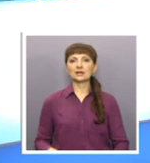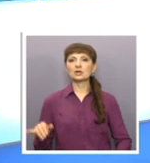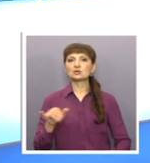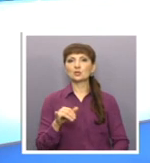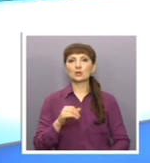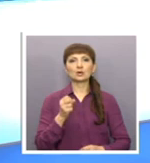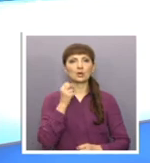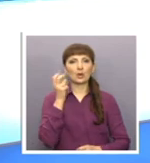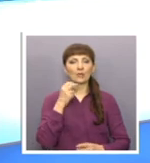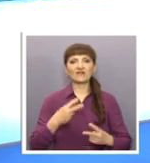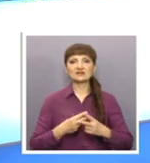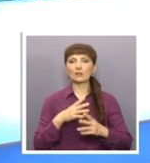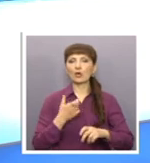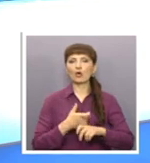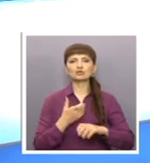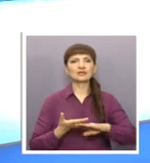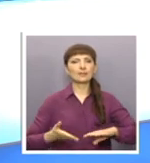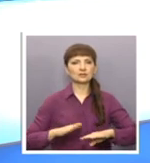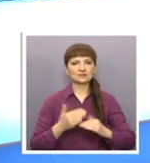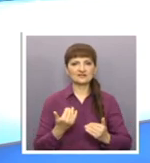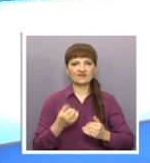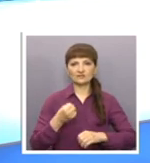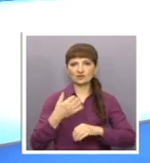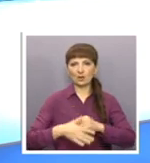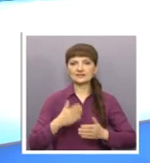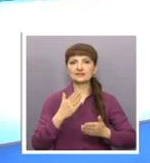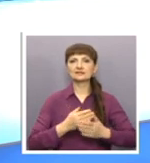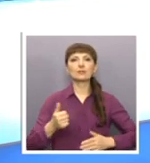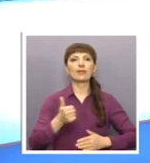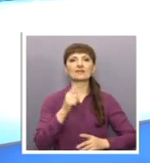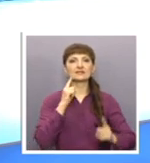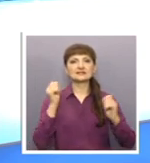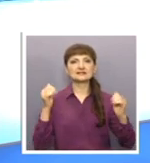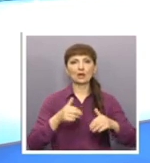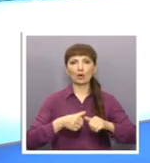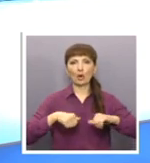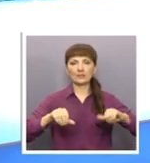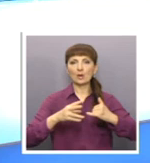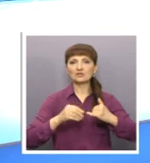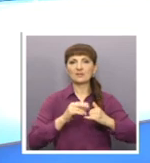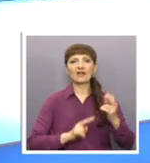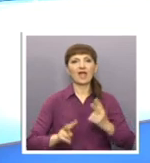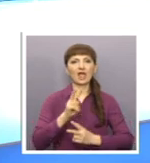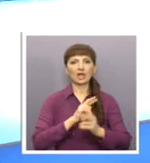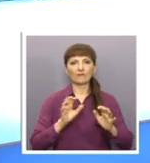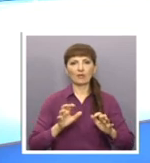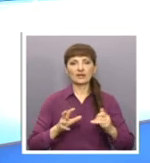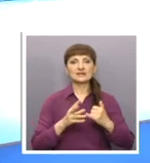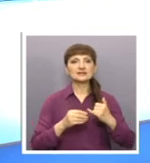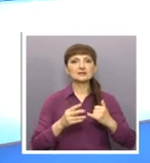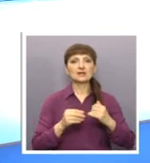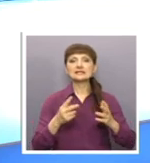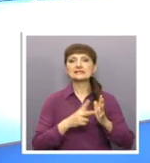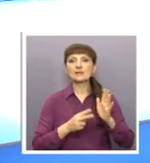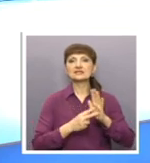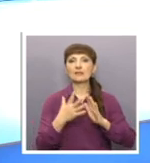Субботним днем в Астане было очень напряженно. Сегодня в столице состоялось первое заседание комиссии по земельной реформе. 75 спикеров.